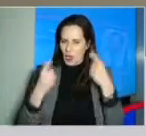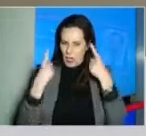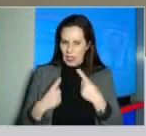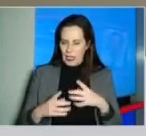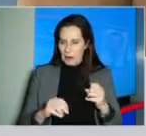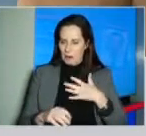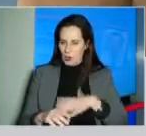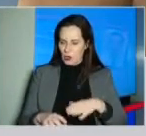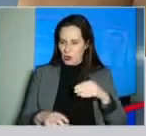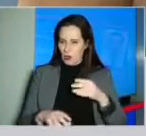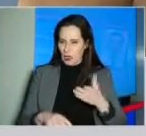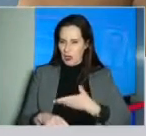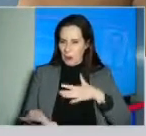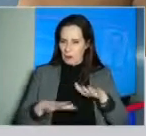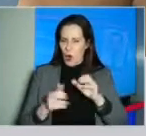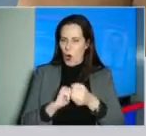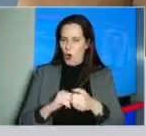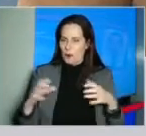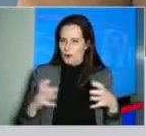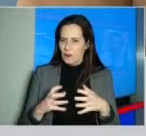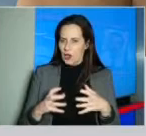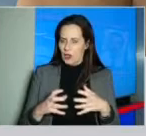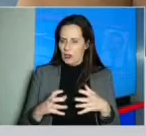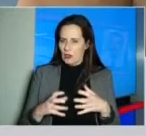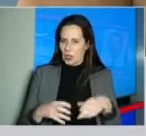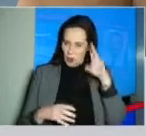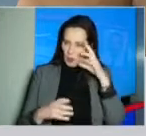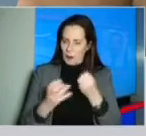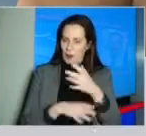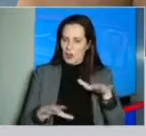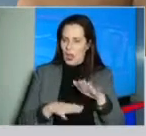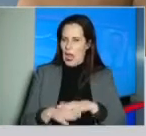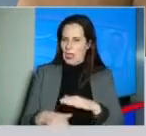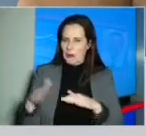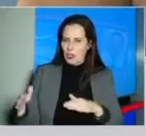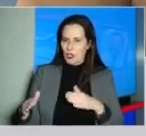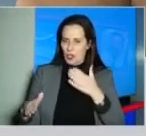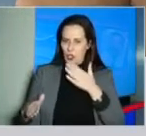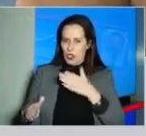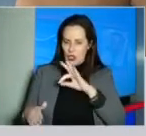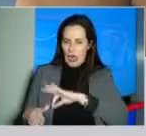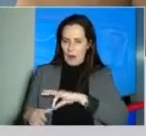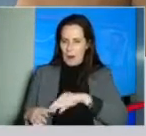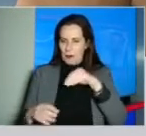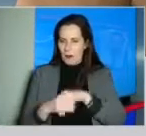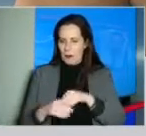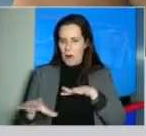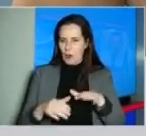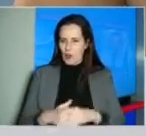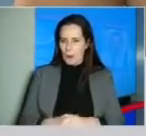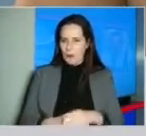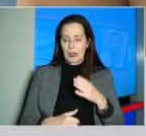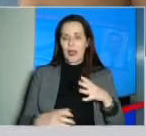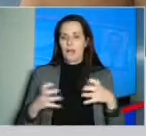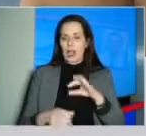אם הם ירצו לשבת בקואליציה, או מפלגת ליכוד שמקימה את הממשלה הימנית, שישראל ביתנו חלק, יכולה להיות חלק מהממשלה הזאת.